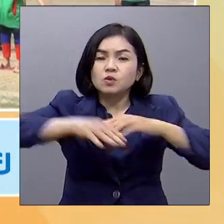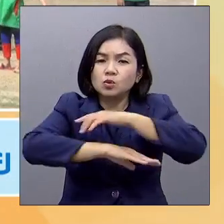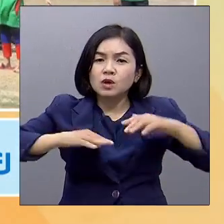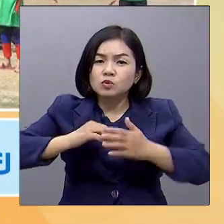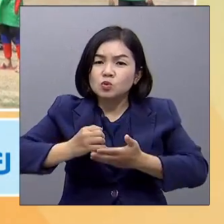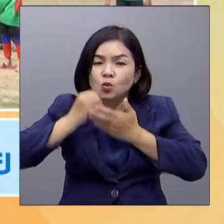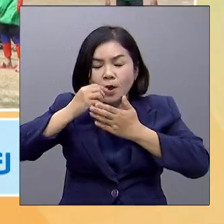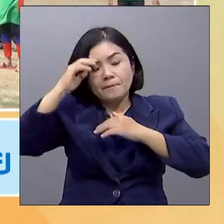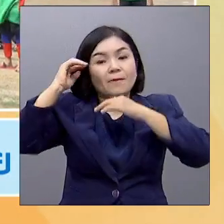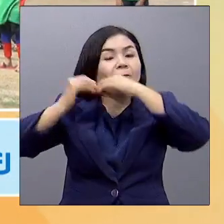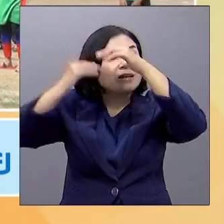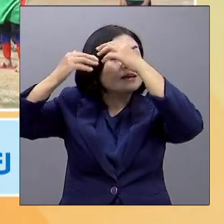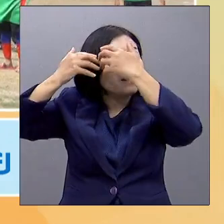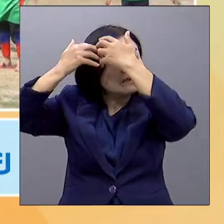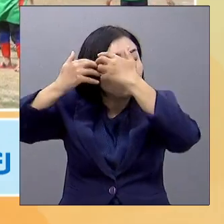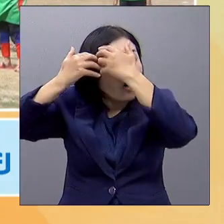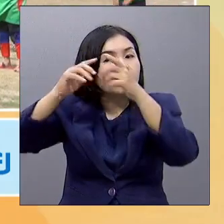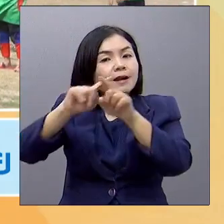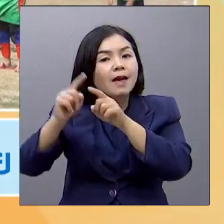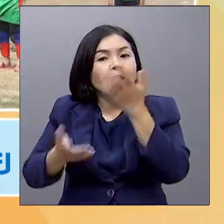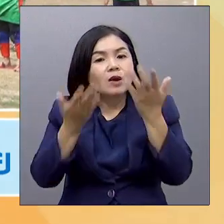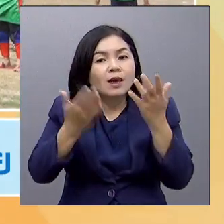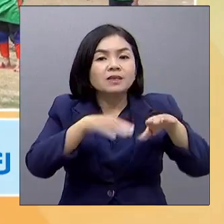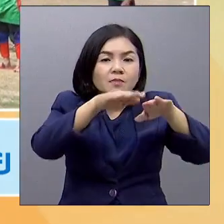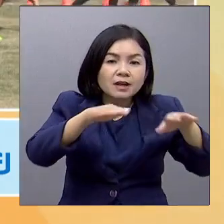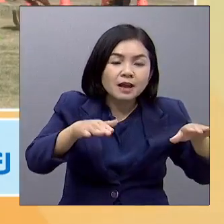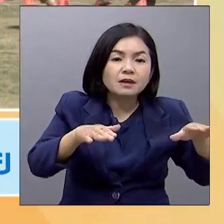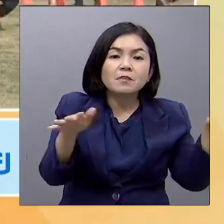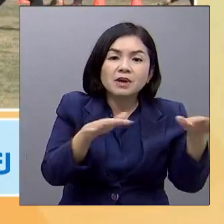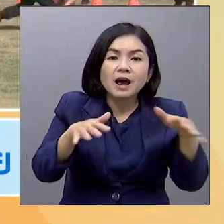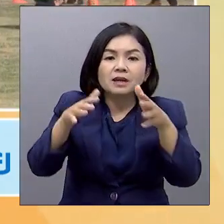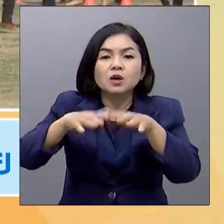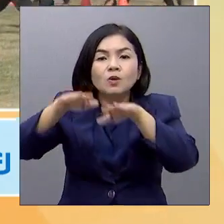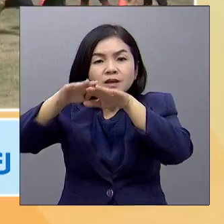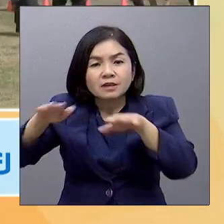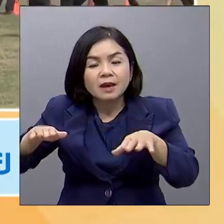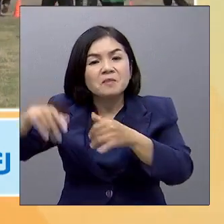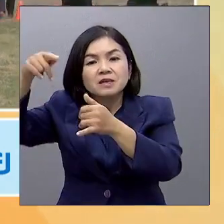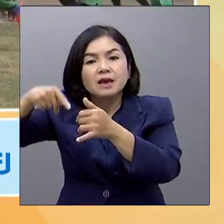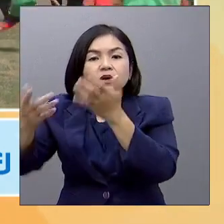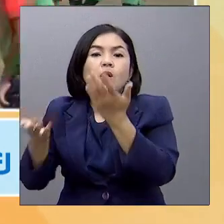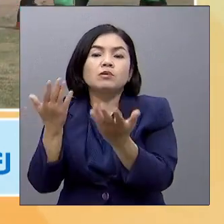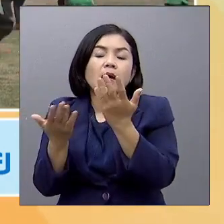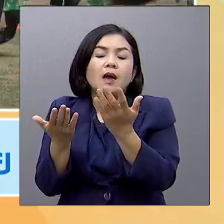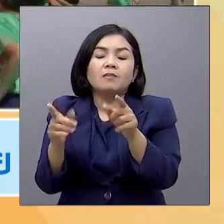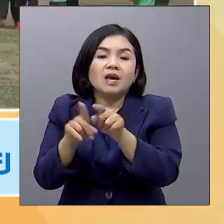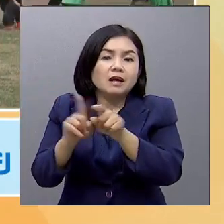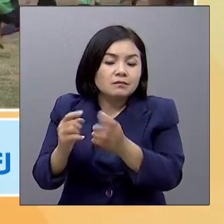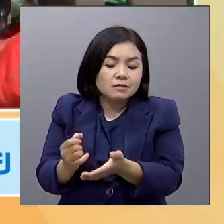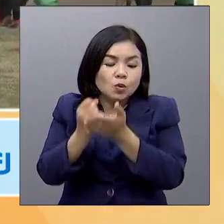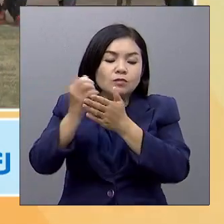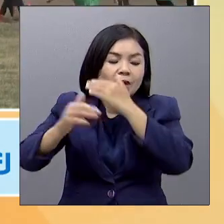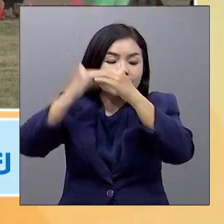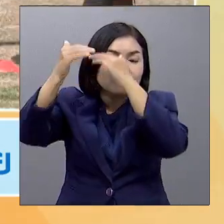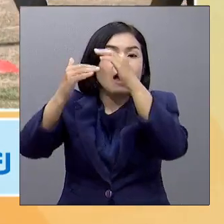รฒนาเด็ได้ไม่วาเดกกัเป็ใคร เพก็จะพัฒนาสักฎ Graceใเมื่อเด็